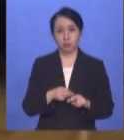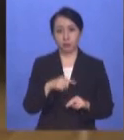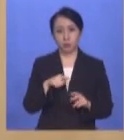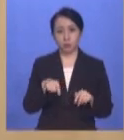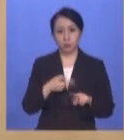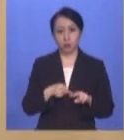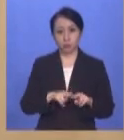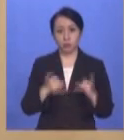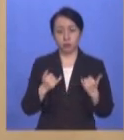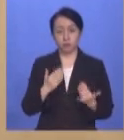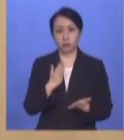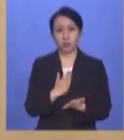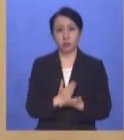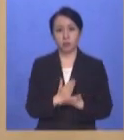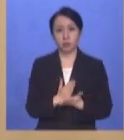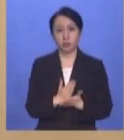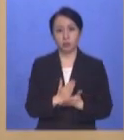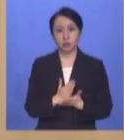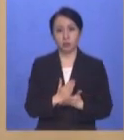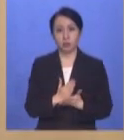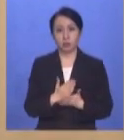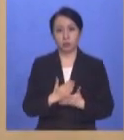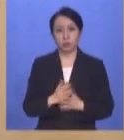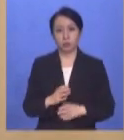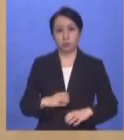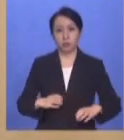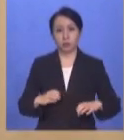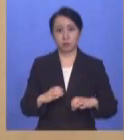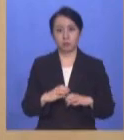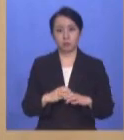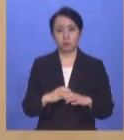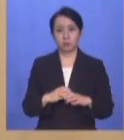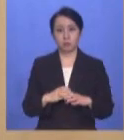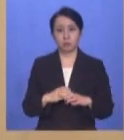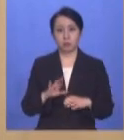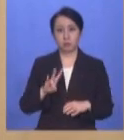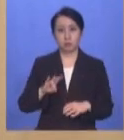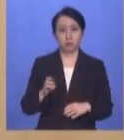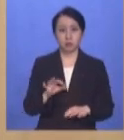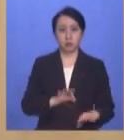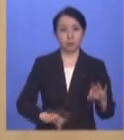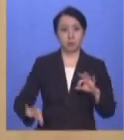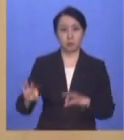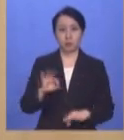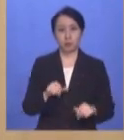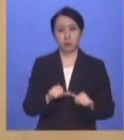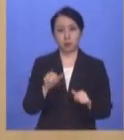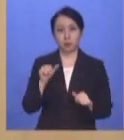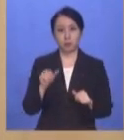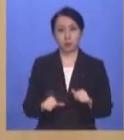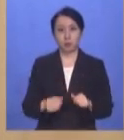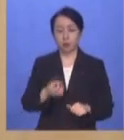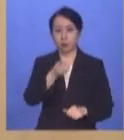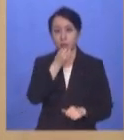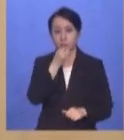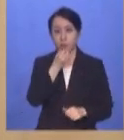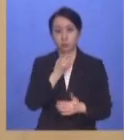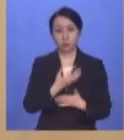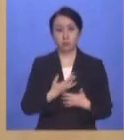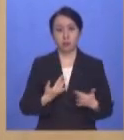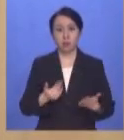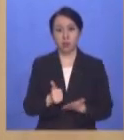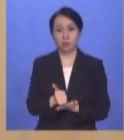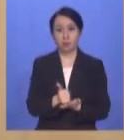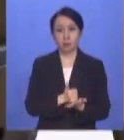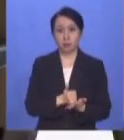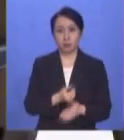есть, складывается общий вал. Отсюда складываются национальные проекты именно по продуктам питания, по